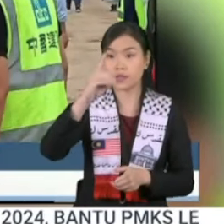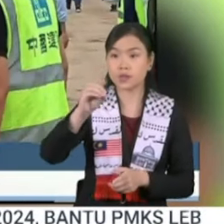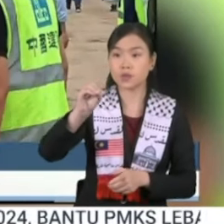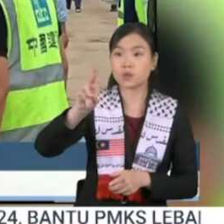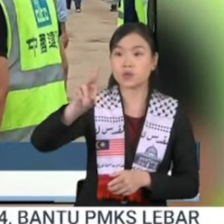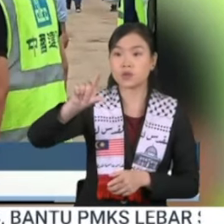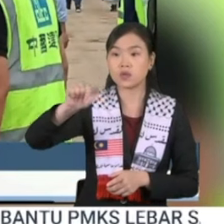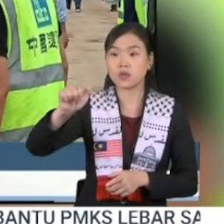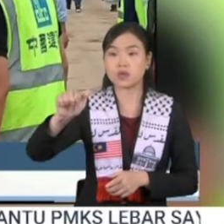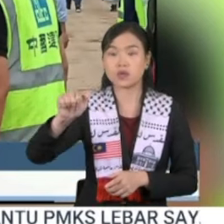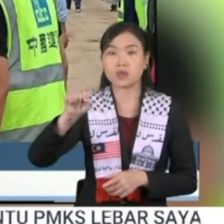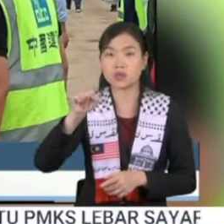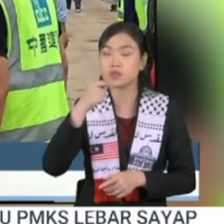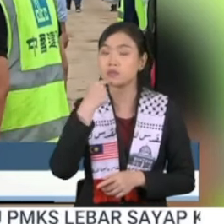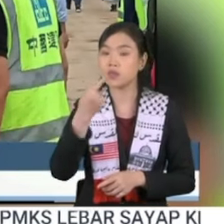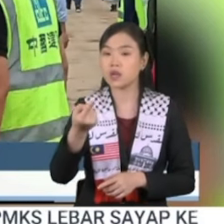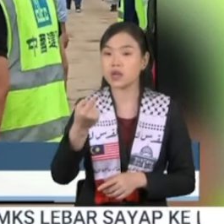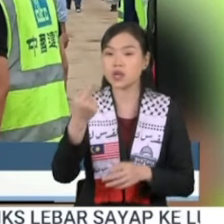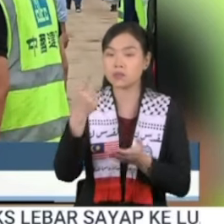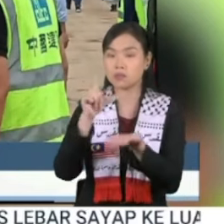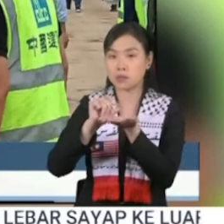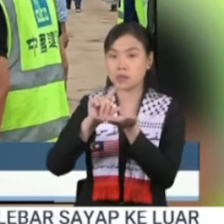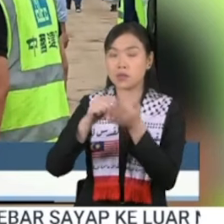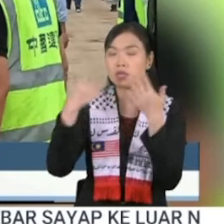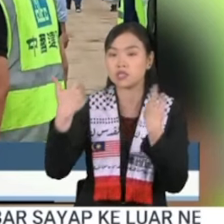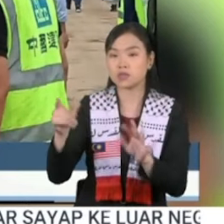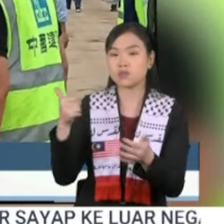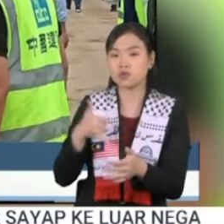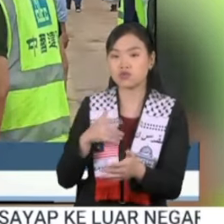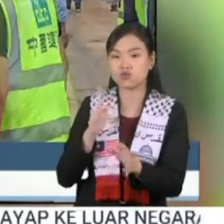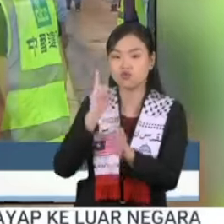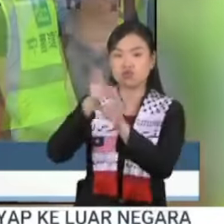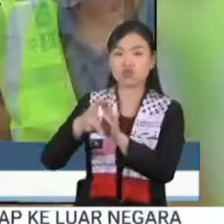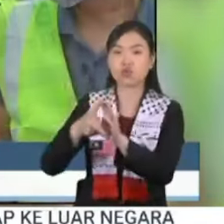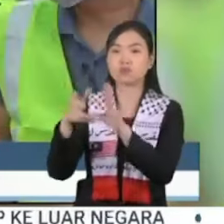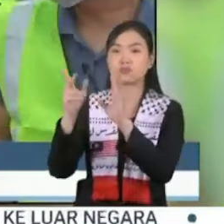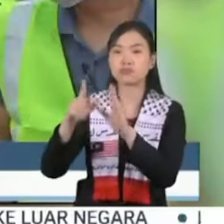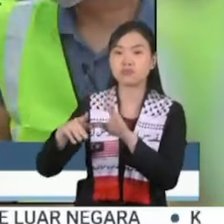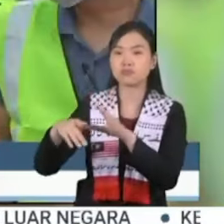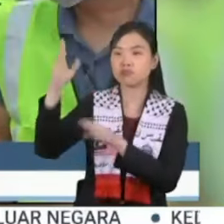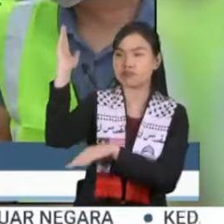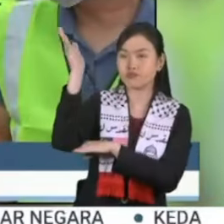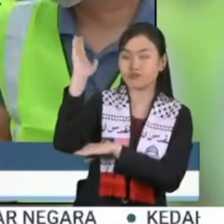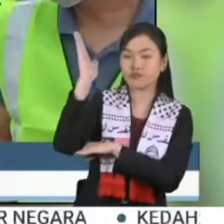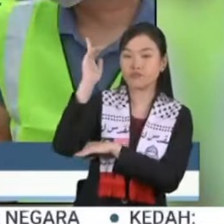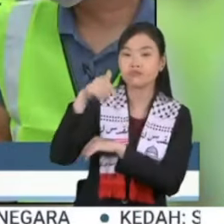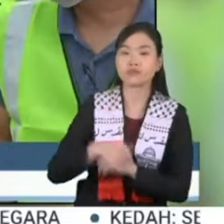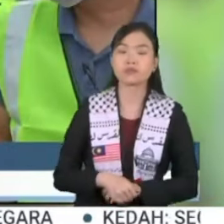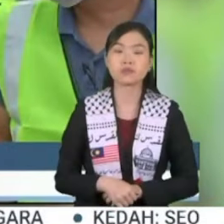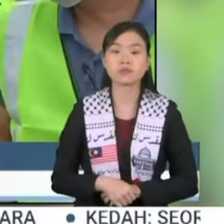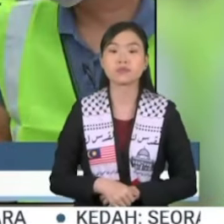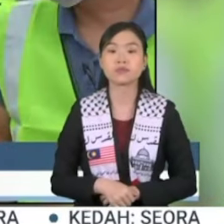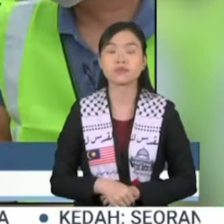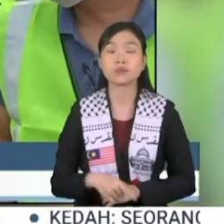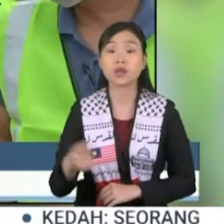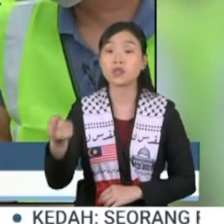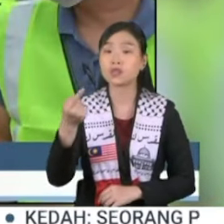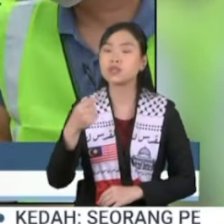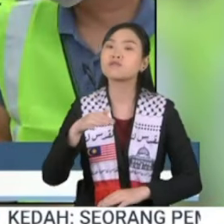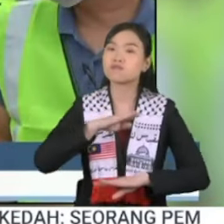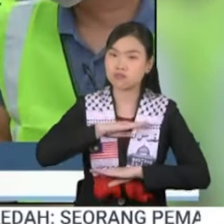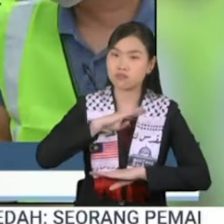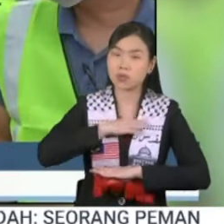berkata demikian kepada pemberita selepas menghadiri taklimat serta meninjau perkembangan projek itu di pusat. Dalam pada itu, beliau